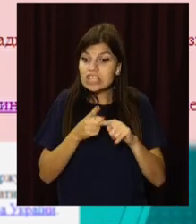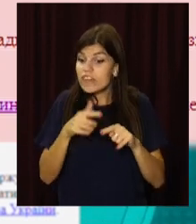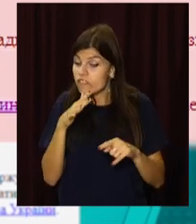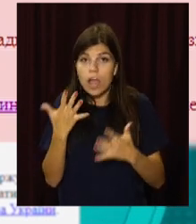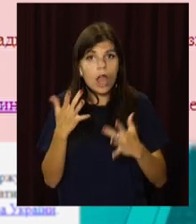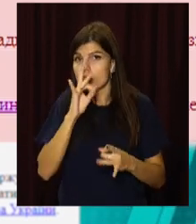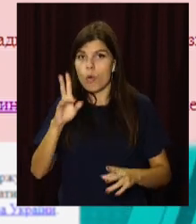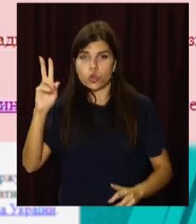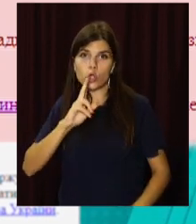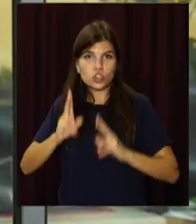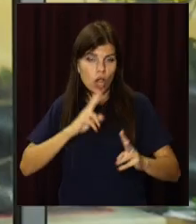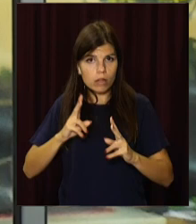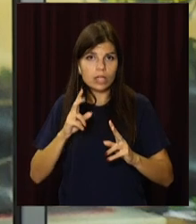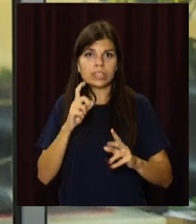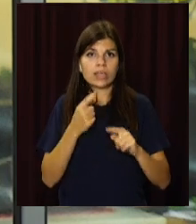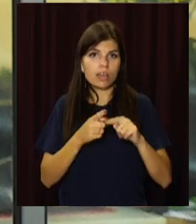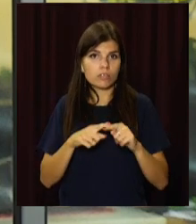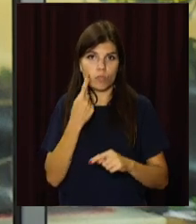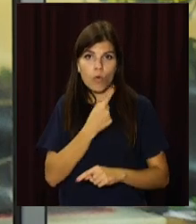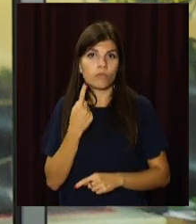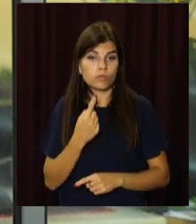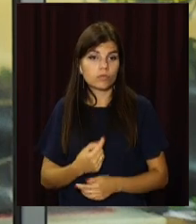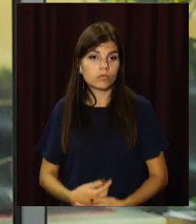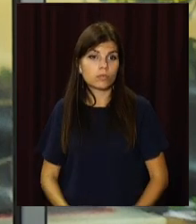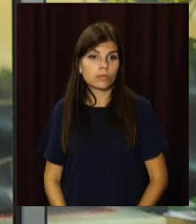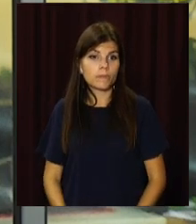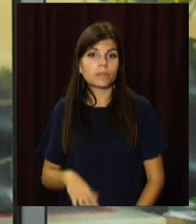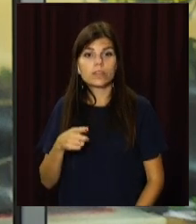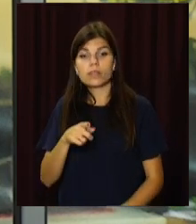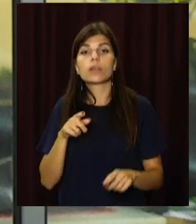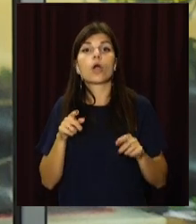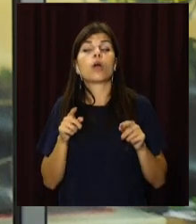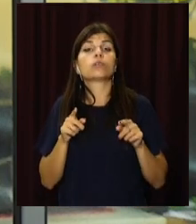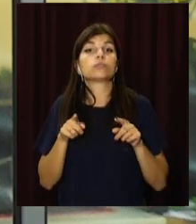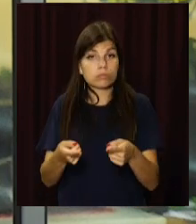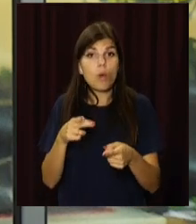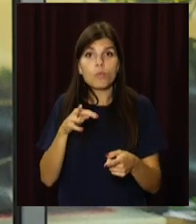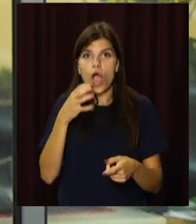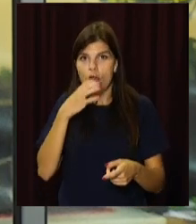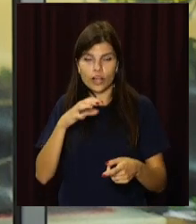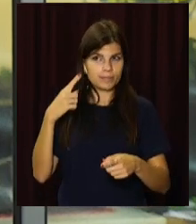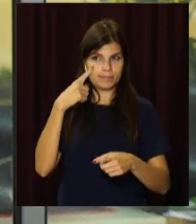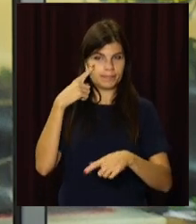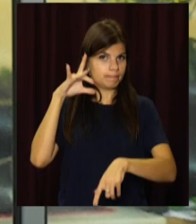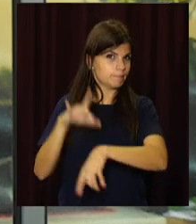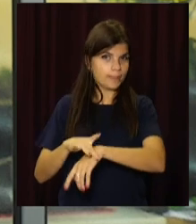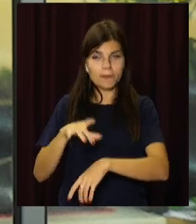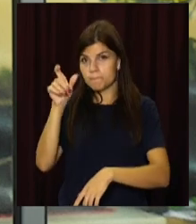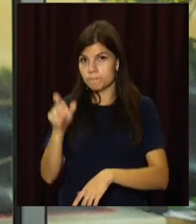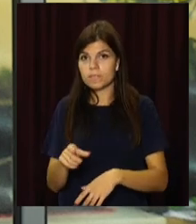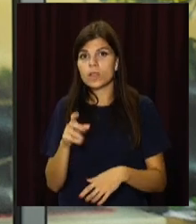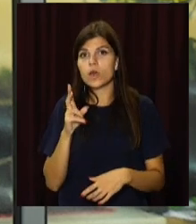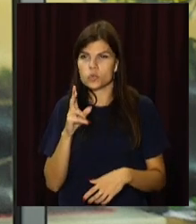час його не оскаржать. Затримали по гарячих слідах. Патрульні Дніпра спіймали ймовірного